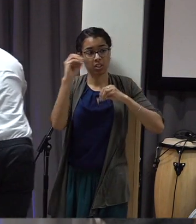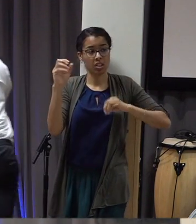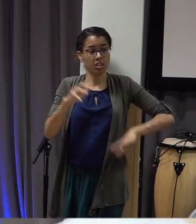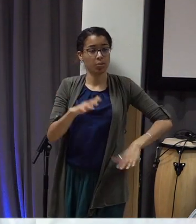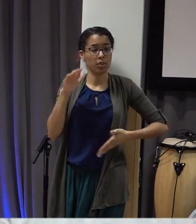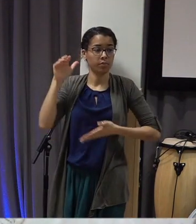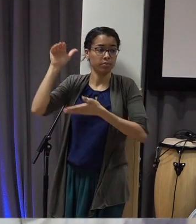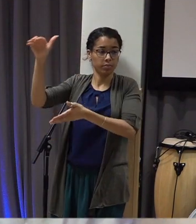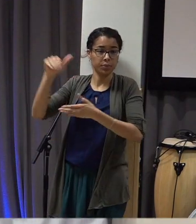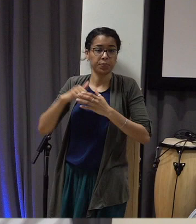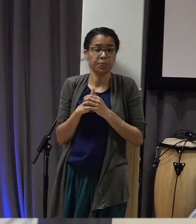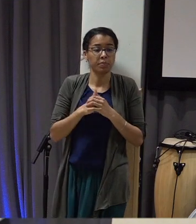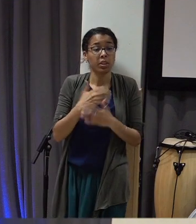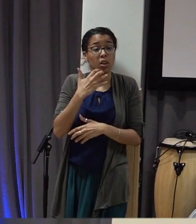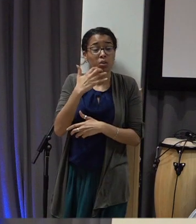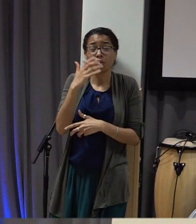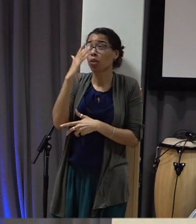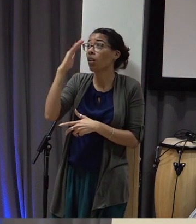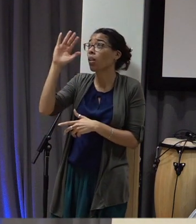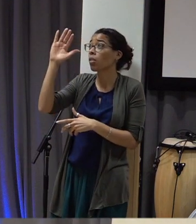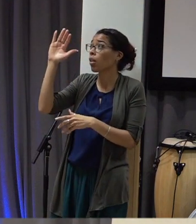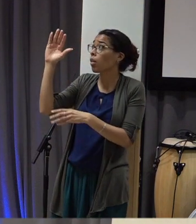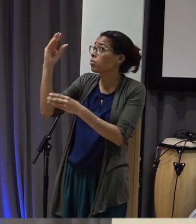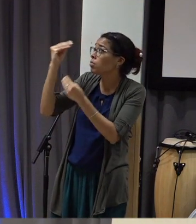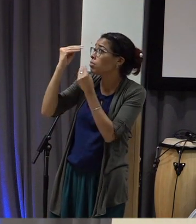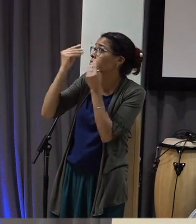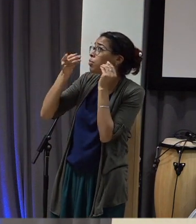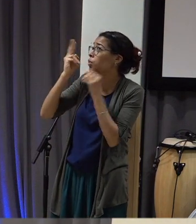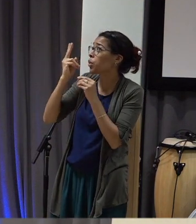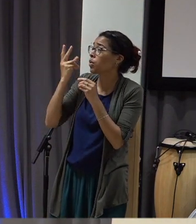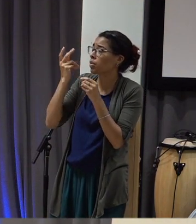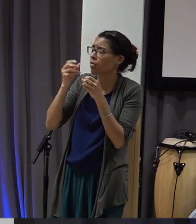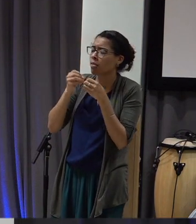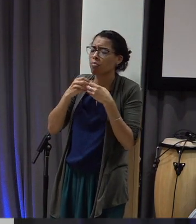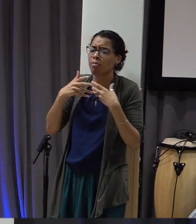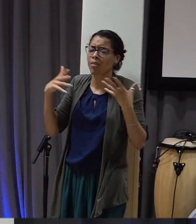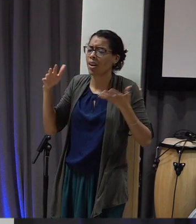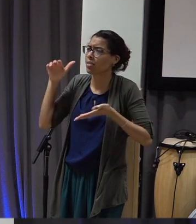parce que je veux te connaître plus. Je veux te laisser toute la place.